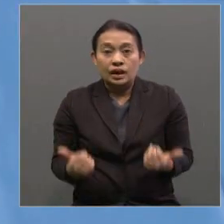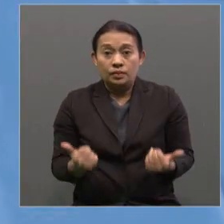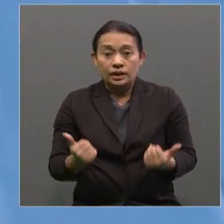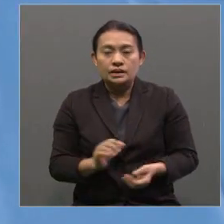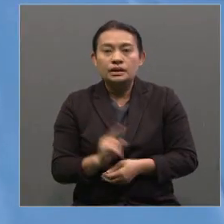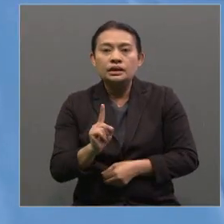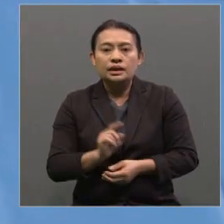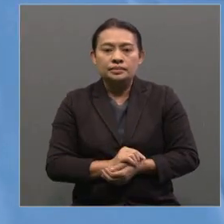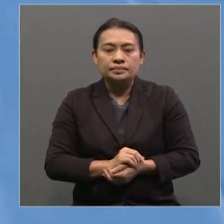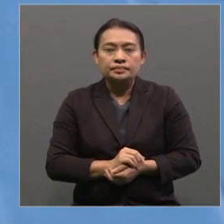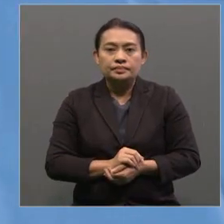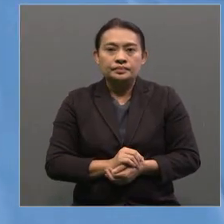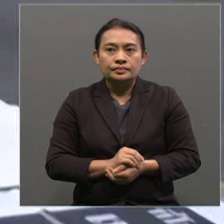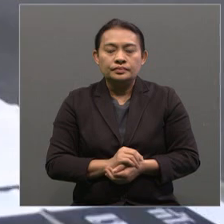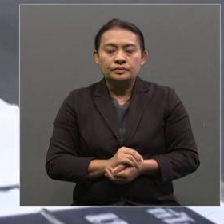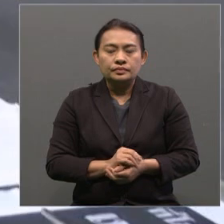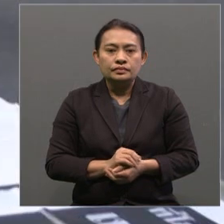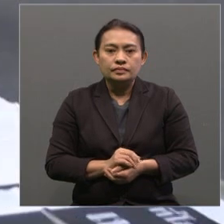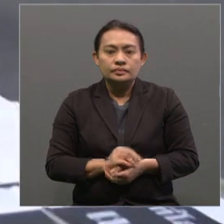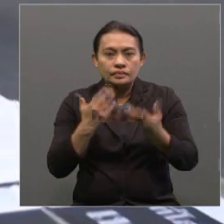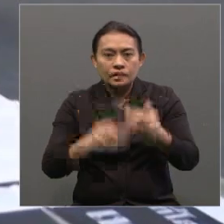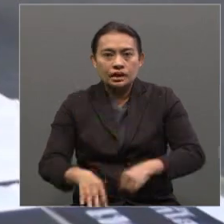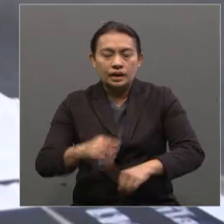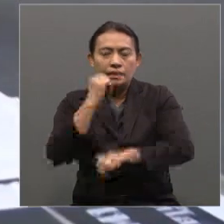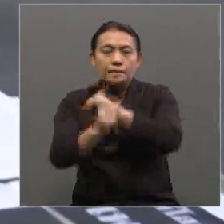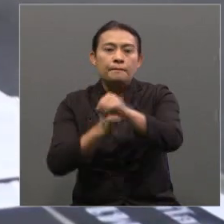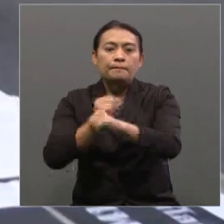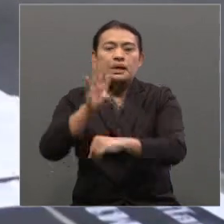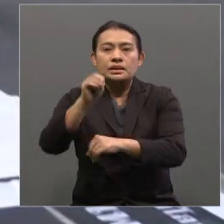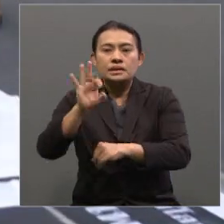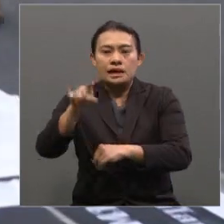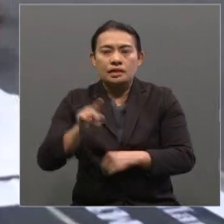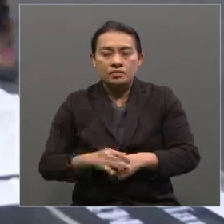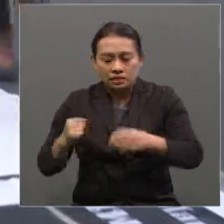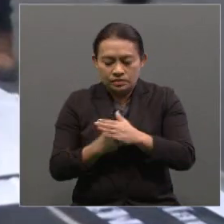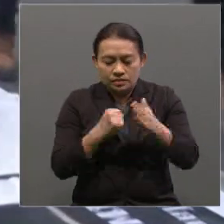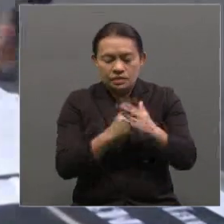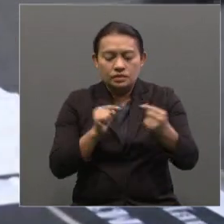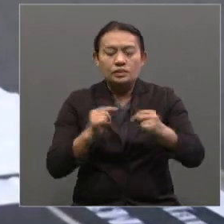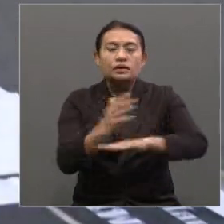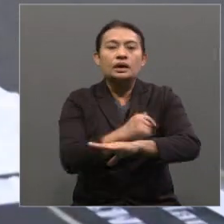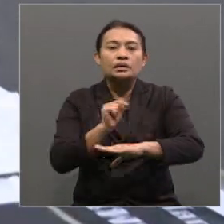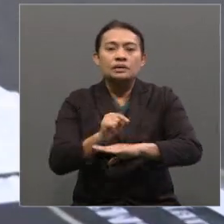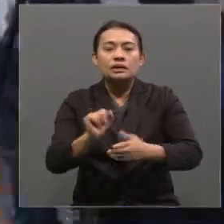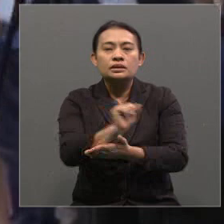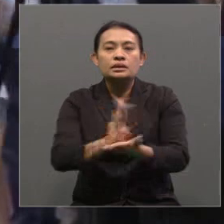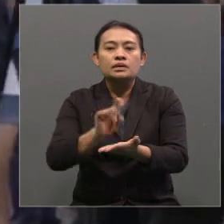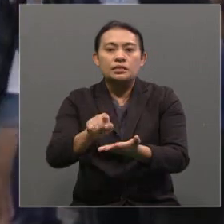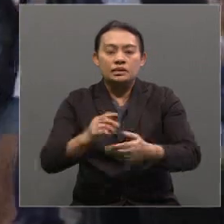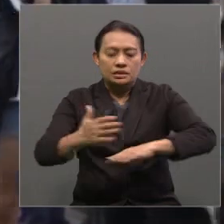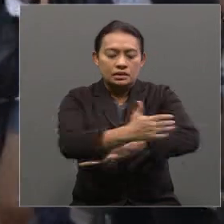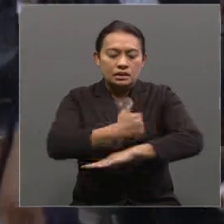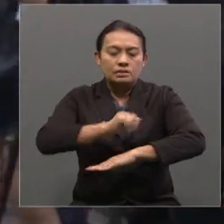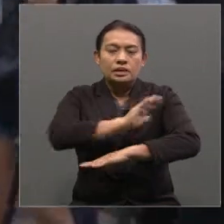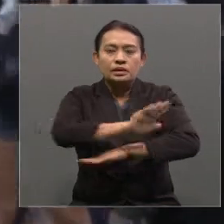ตุการณ์นะครับของช่วงตั้งแต่หลังปี49มาเนี่ยมันเป็นการต่อสู้ทางการเมืองที่อยู่ในสถาบันทางการเมืองที่มันไม่ปกติด้วย